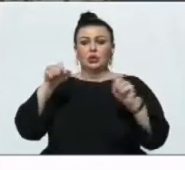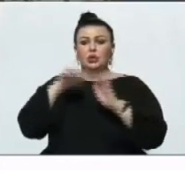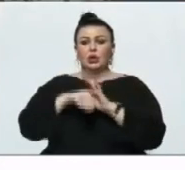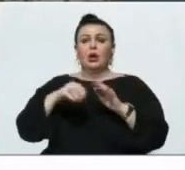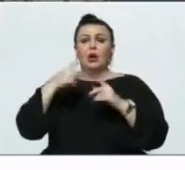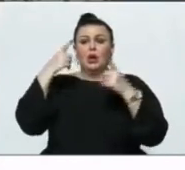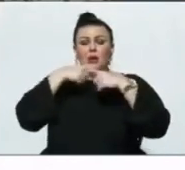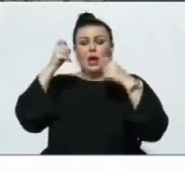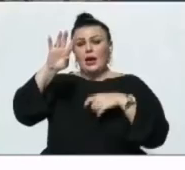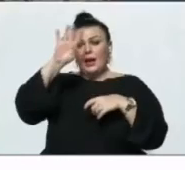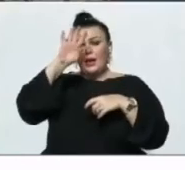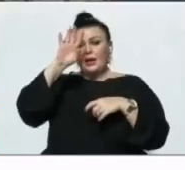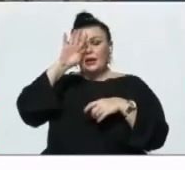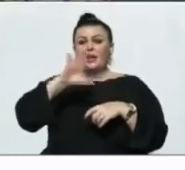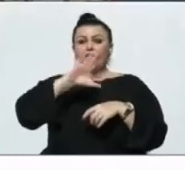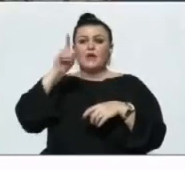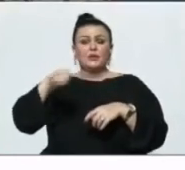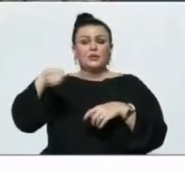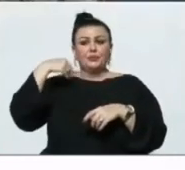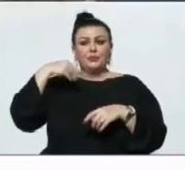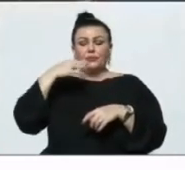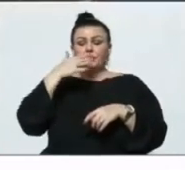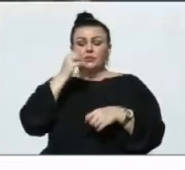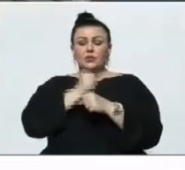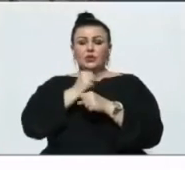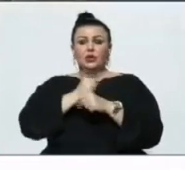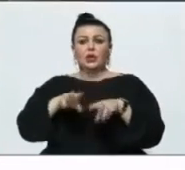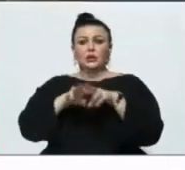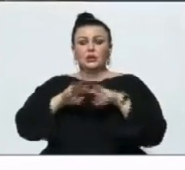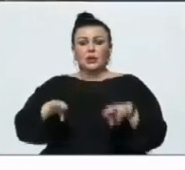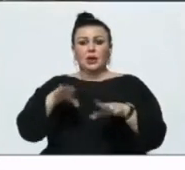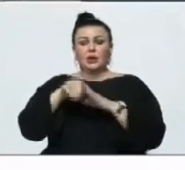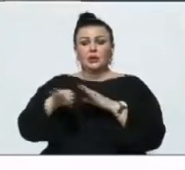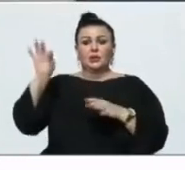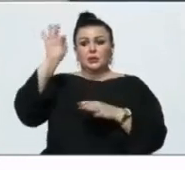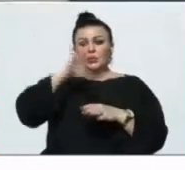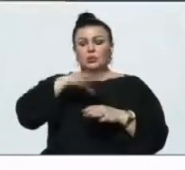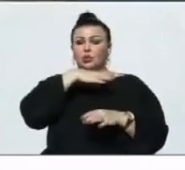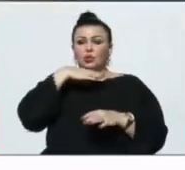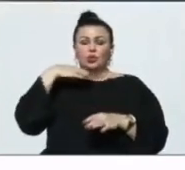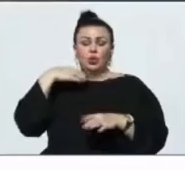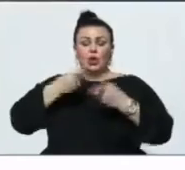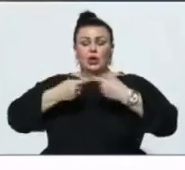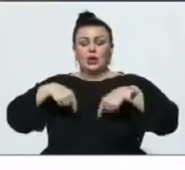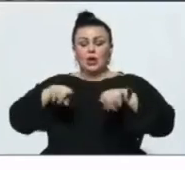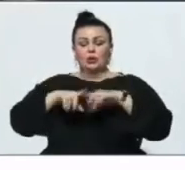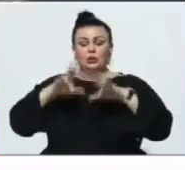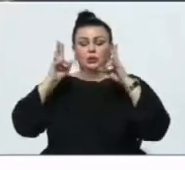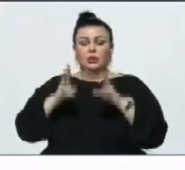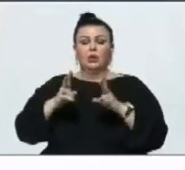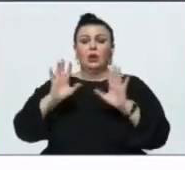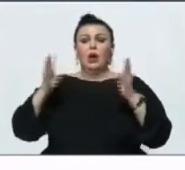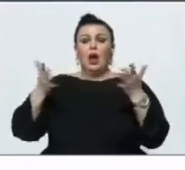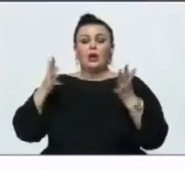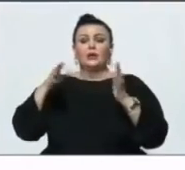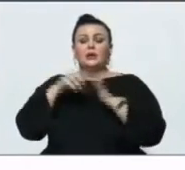ki, İran və Türkiyə xarici işlər nazirləri daha çox regionda baş verən hadisələri,